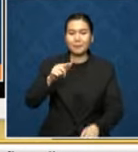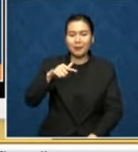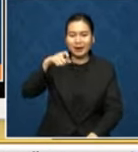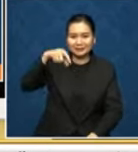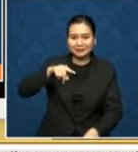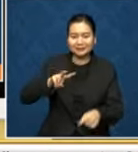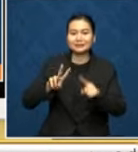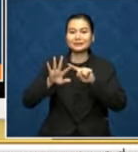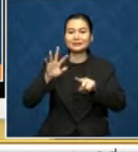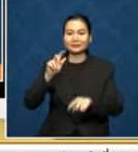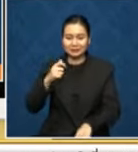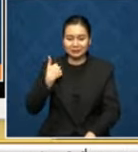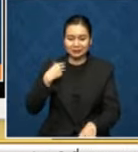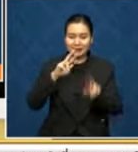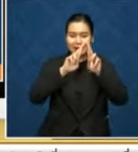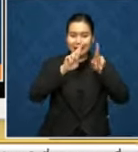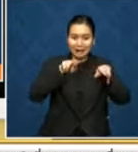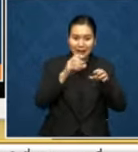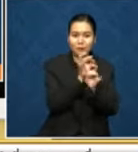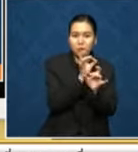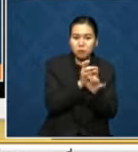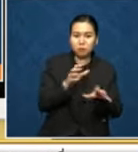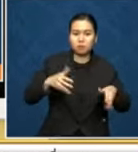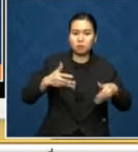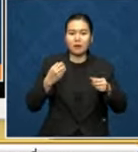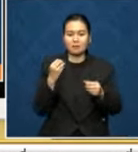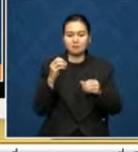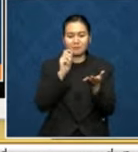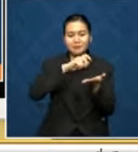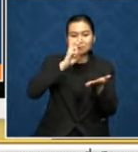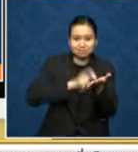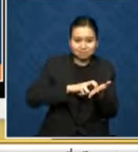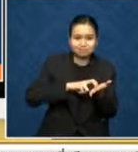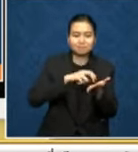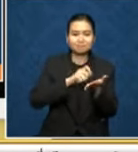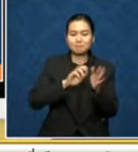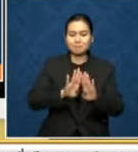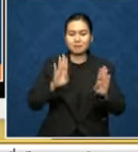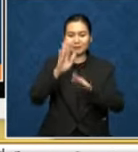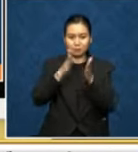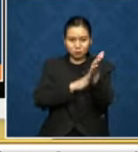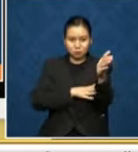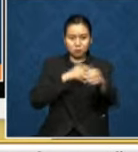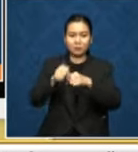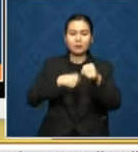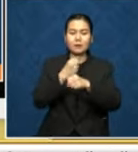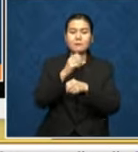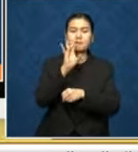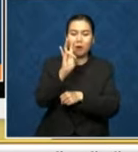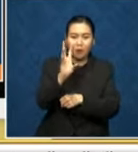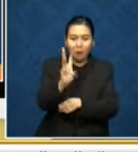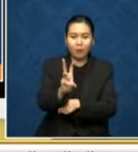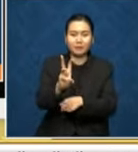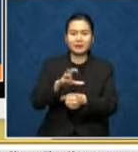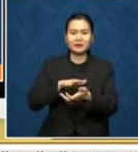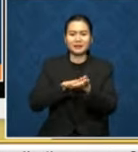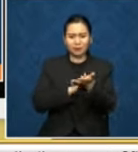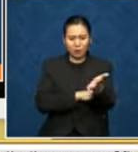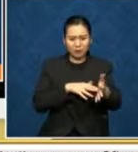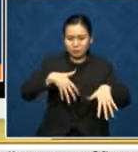โดยที่ร้านนี้นะคะไม่มีใบอนุญาตประกอบกิจการนะคะเปิดได้อย่างไรถึง6ปีนะคะประชาชนใช้ชีวิตลำบากอยากย่